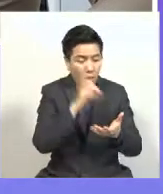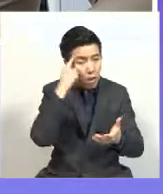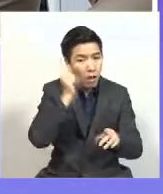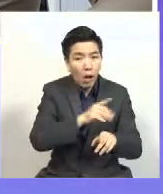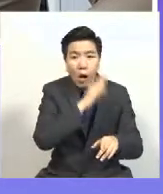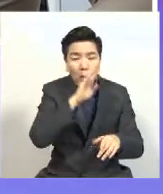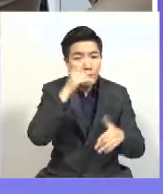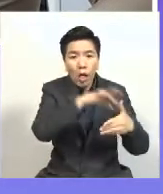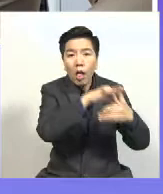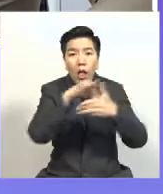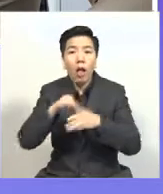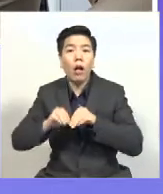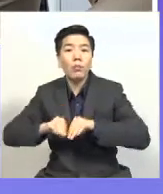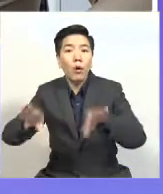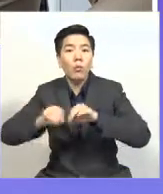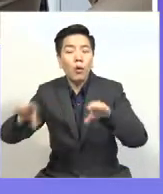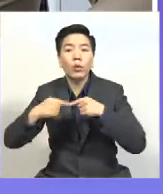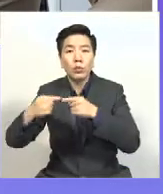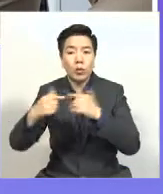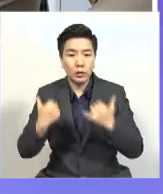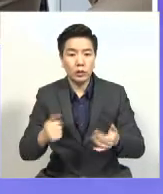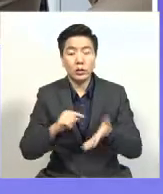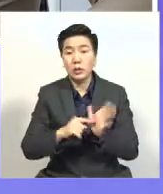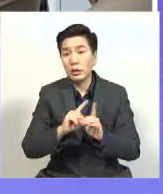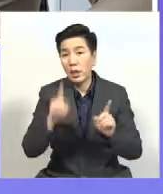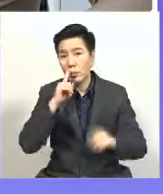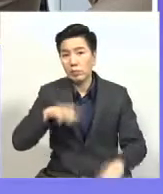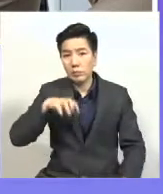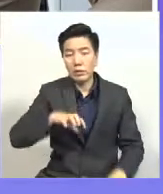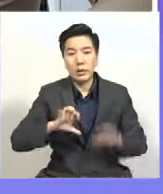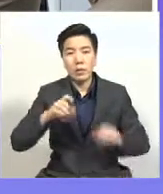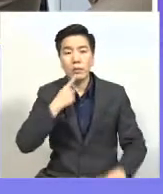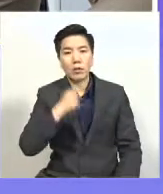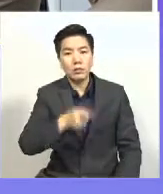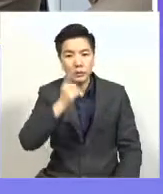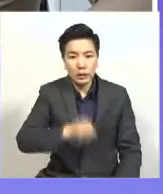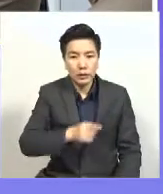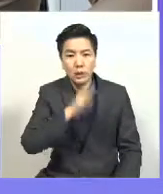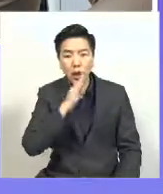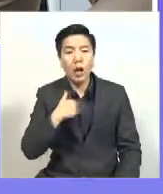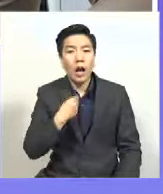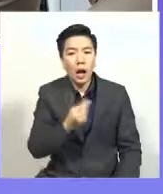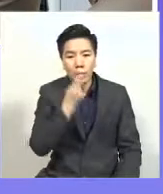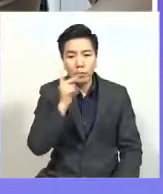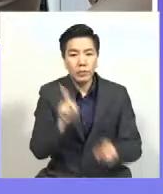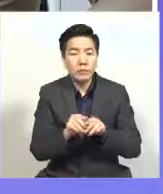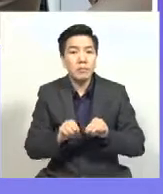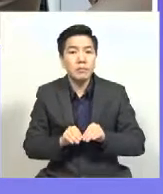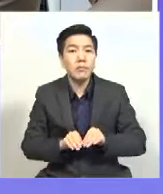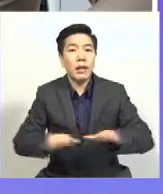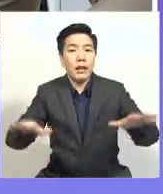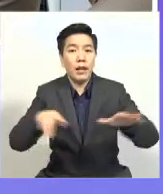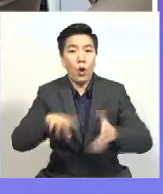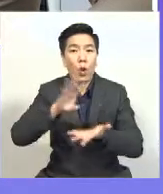จริงไม่จริงนะครับเนี่ยถ้ามีการยืนยันจากหน่วยงานของรัฐแล้วเนี่ยนะครับก็จะทำให้การแพร่กระจายของ